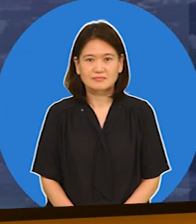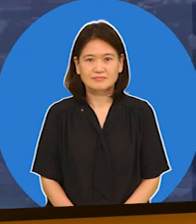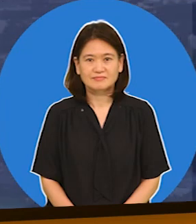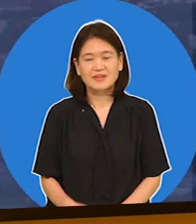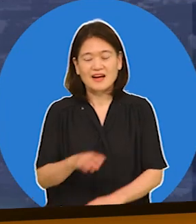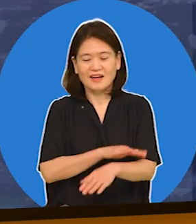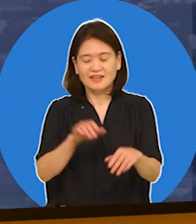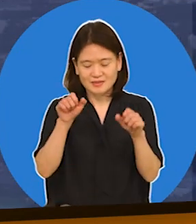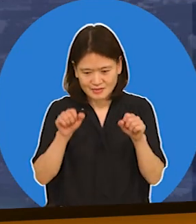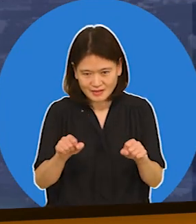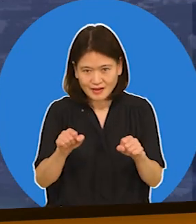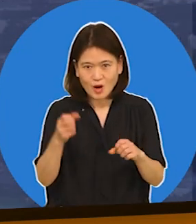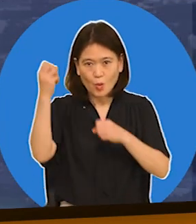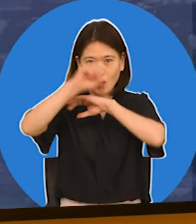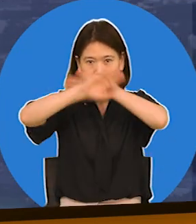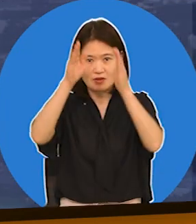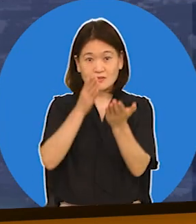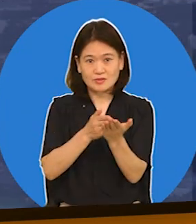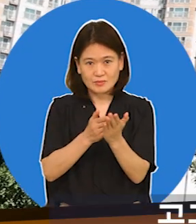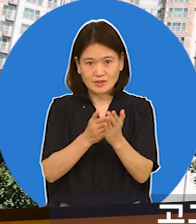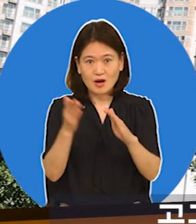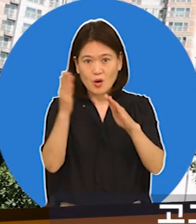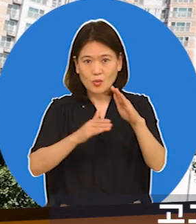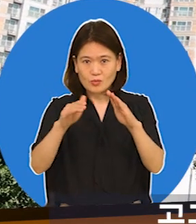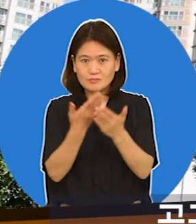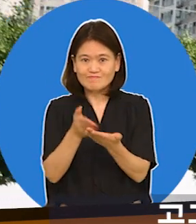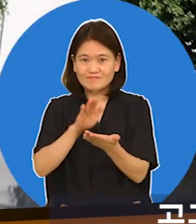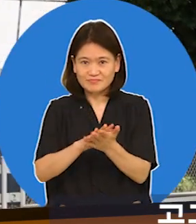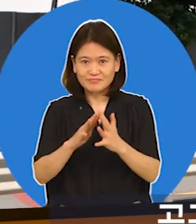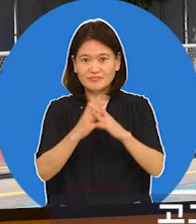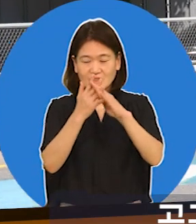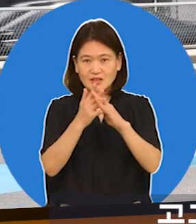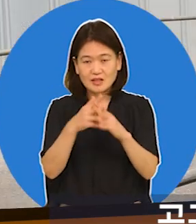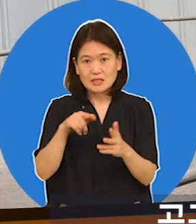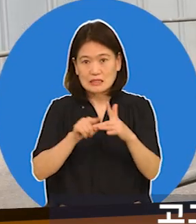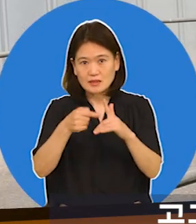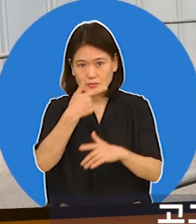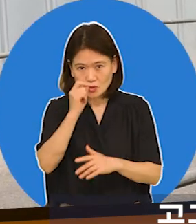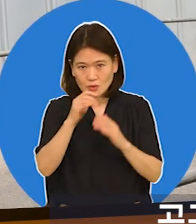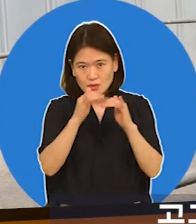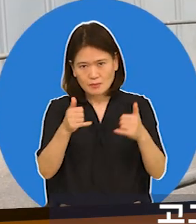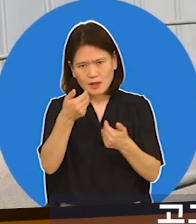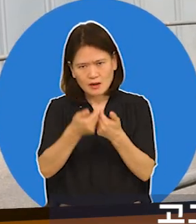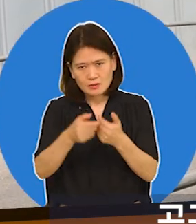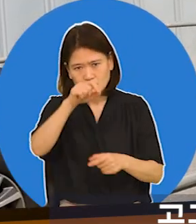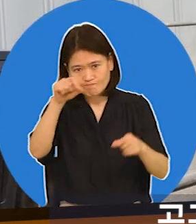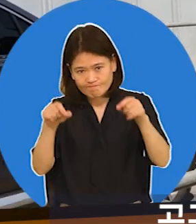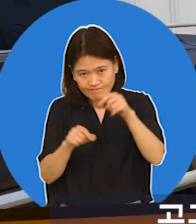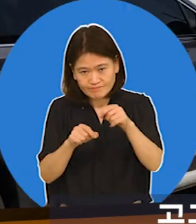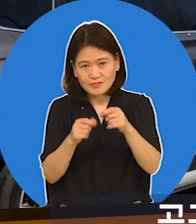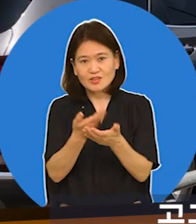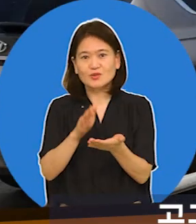시민 여러분 안녕하세요 위클리 광명 입니다 00 재개발은 사업성 부조 주민간 갈등 등으로 장기